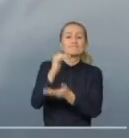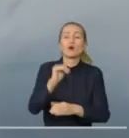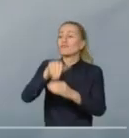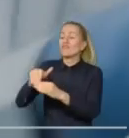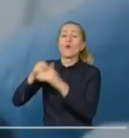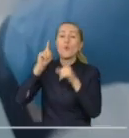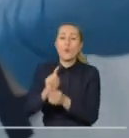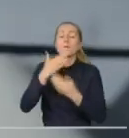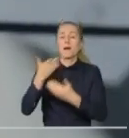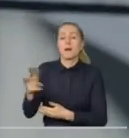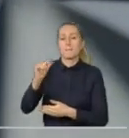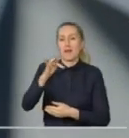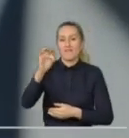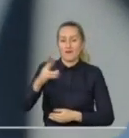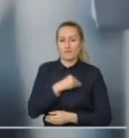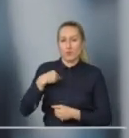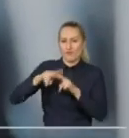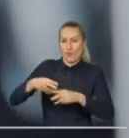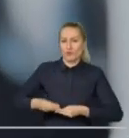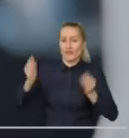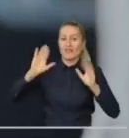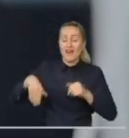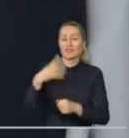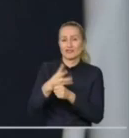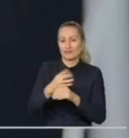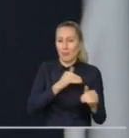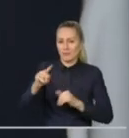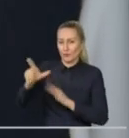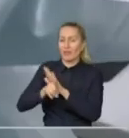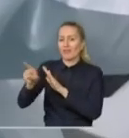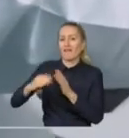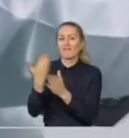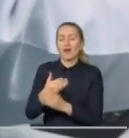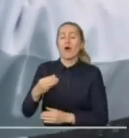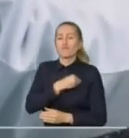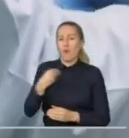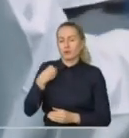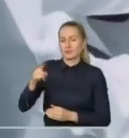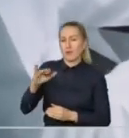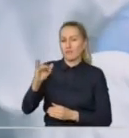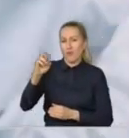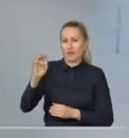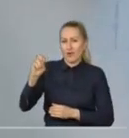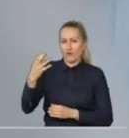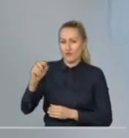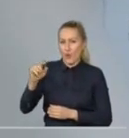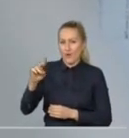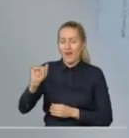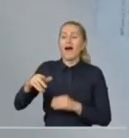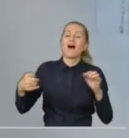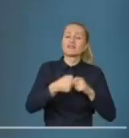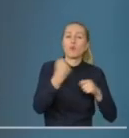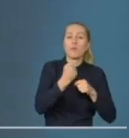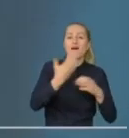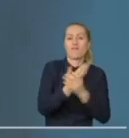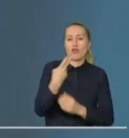Polski Fundusz Rozwoju. Nawet do 40 milionów złotych trafi do polskiej spółki biotechnologicznej, która zawarła umowę z amerykańską firmą Novavax. Dzięki